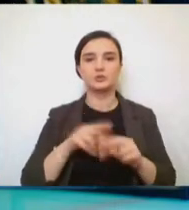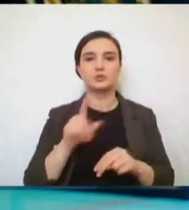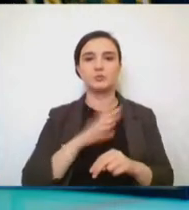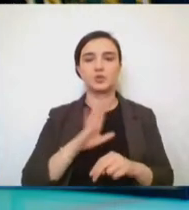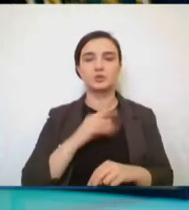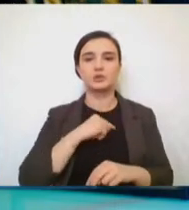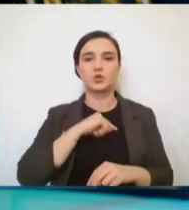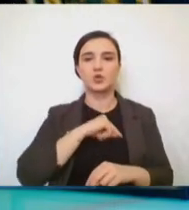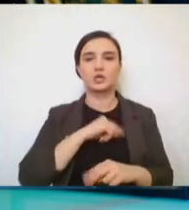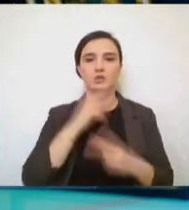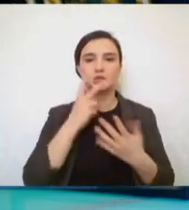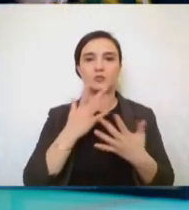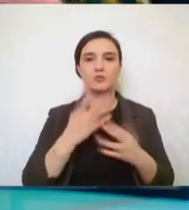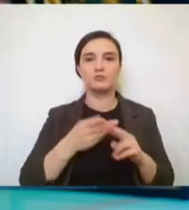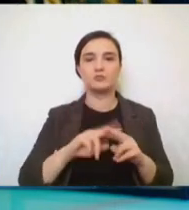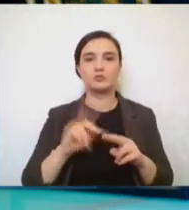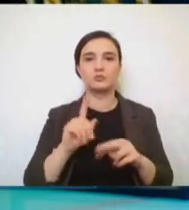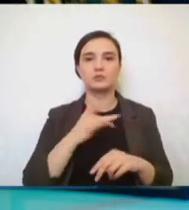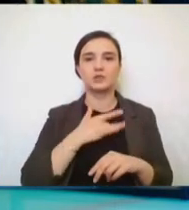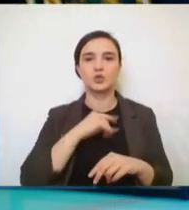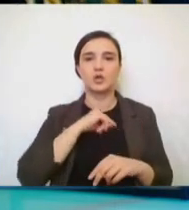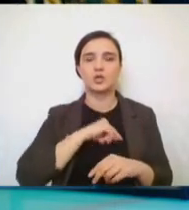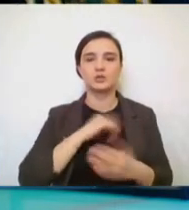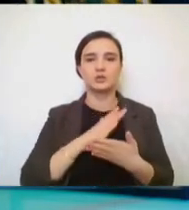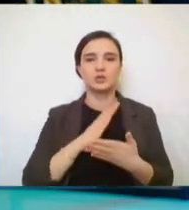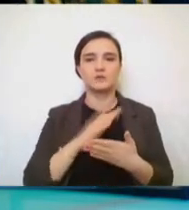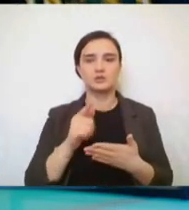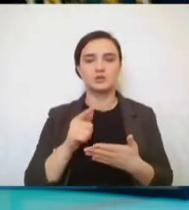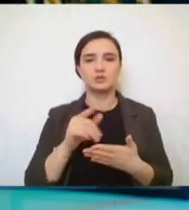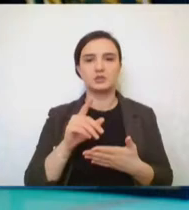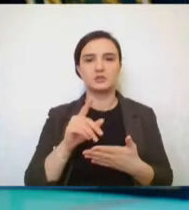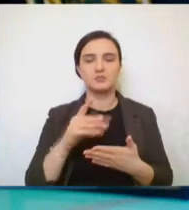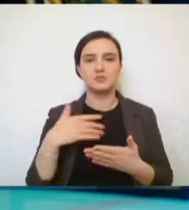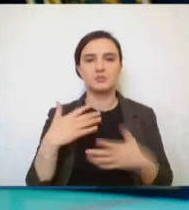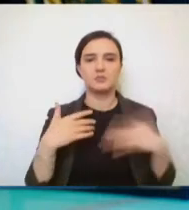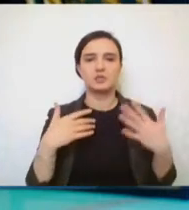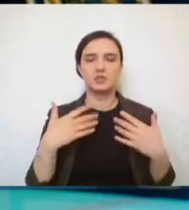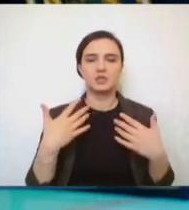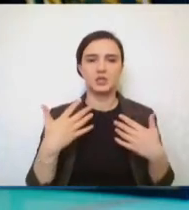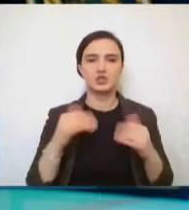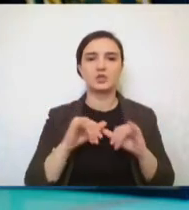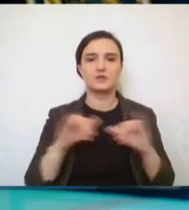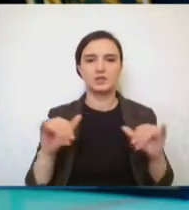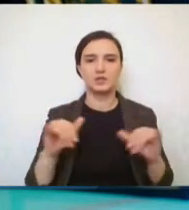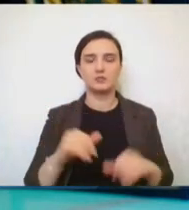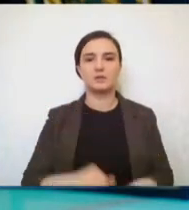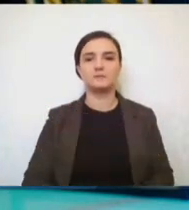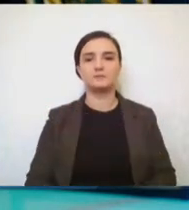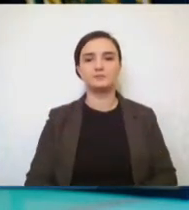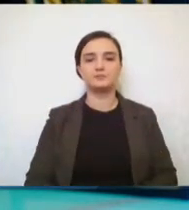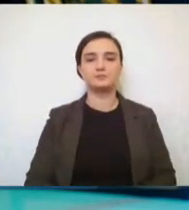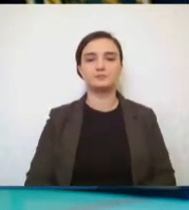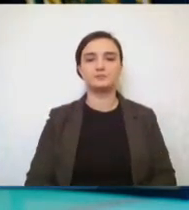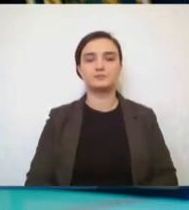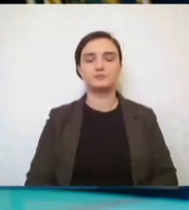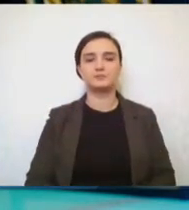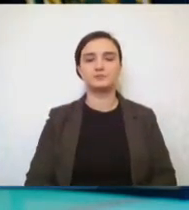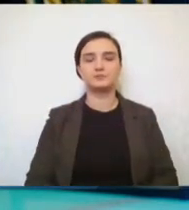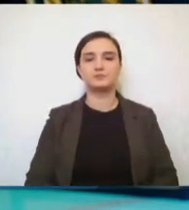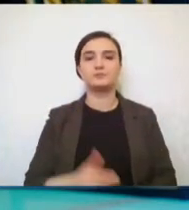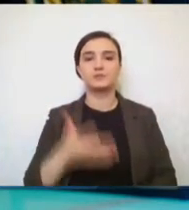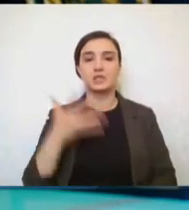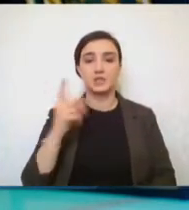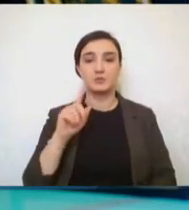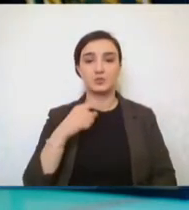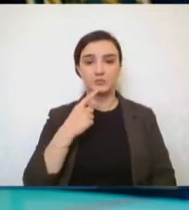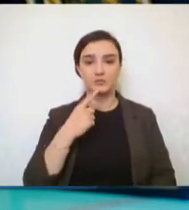იმიტომ რომ სტენოკარდიას ახასიათებს ირადიაცია მარცხენა ხელში და გავრცელება ქართულ ისე გასაგებენაზე რო ვთქვა,